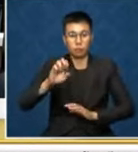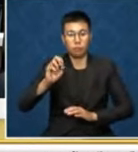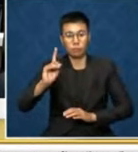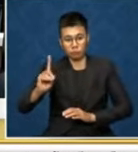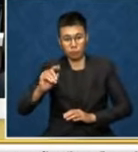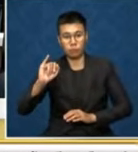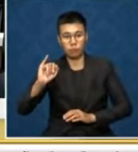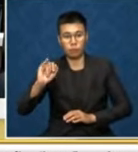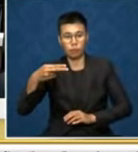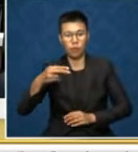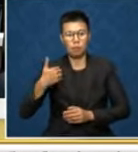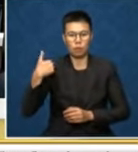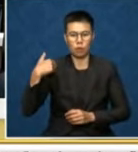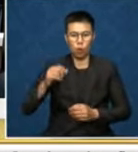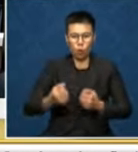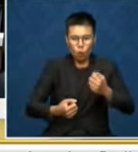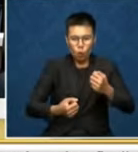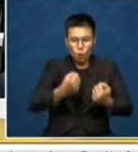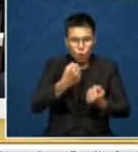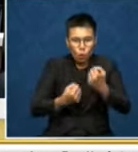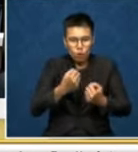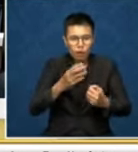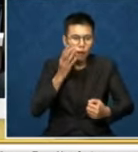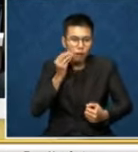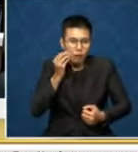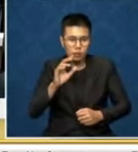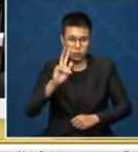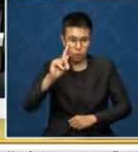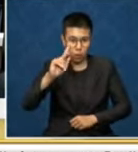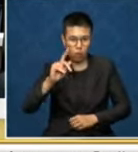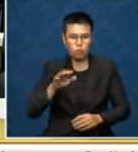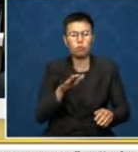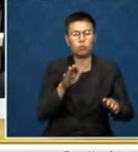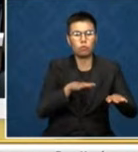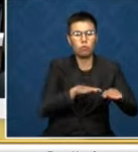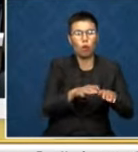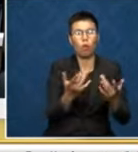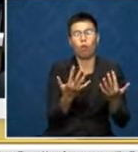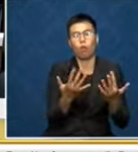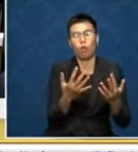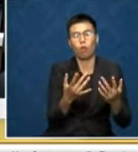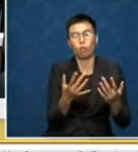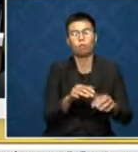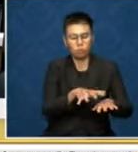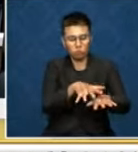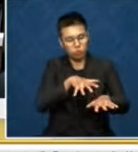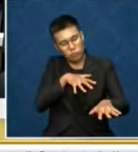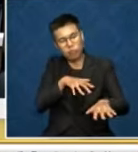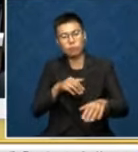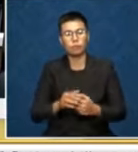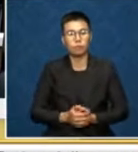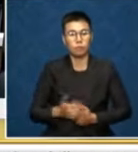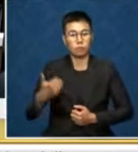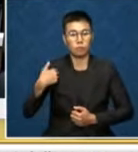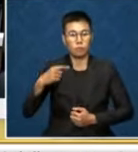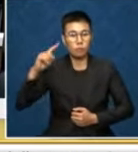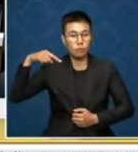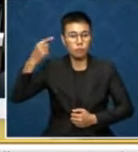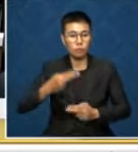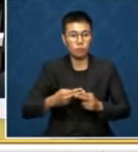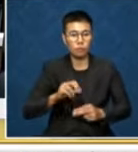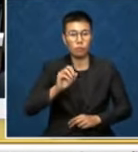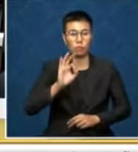ช่ของรถกระป๋องนะครับยังไงฝากช่วยจัดระเบียบการจราจรตรงนั้นด้วยเรื่องที่3ครับนางสาวฝอยทองป่วย